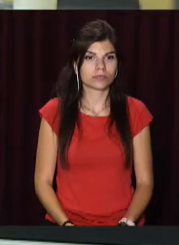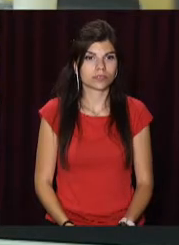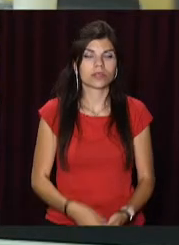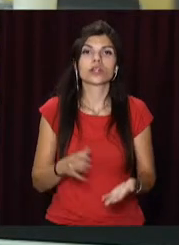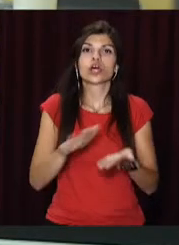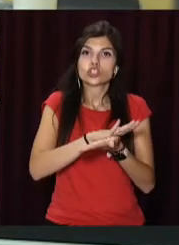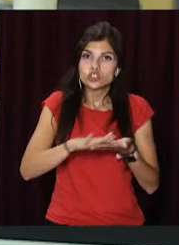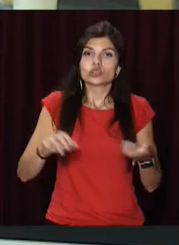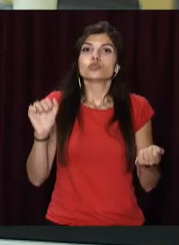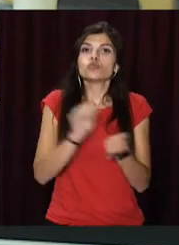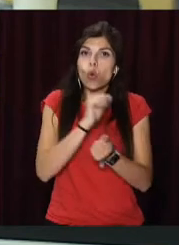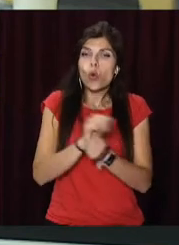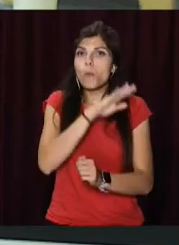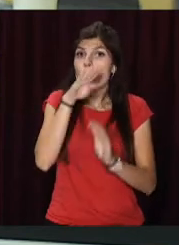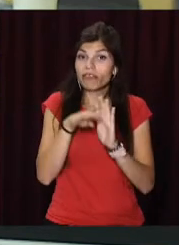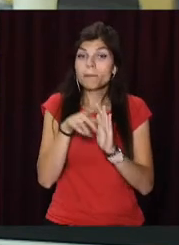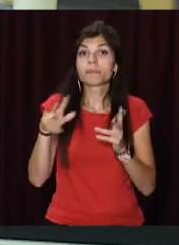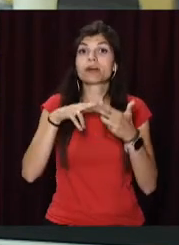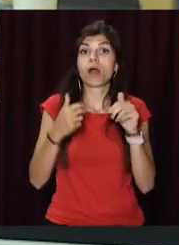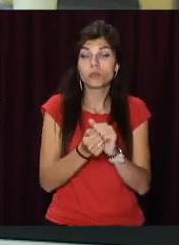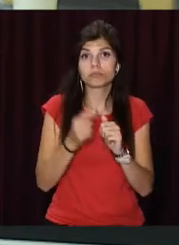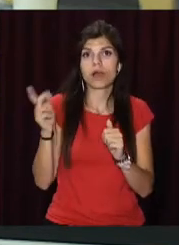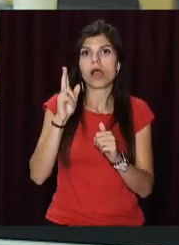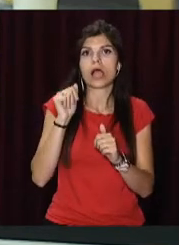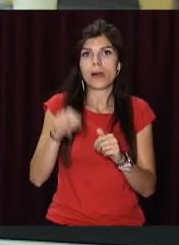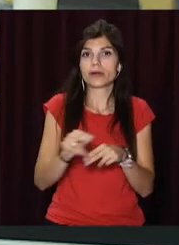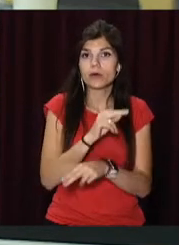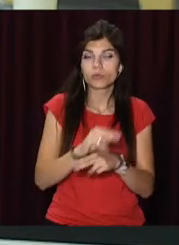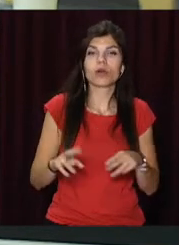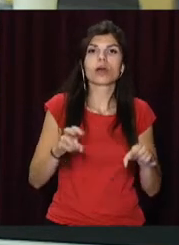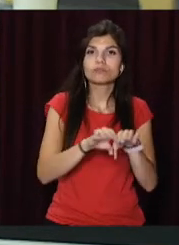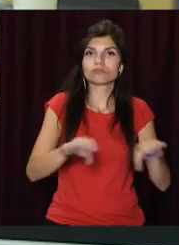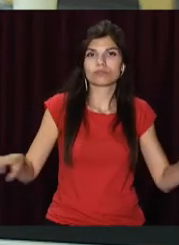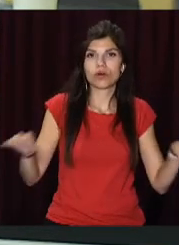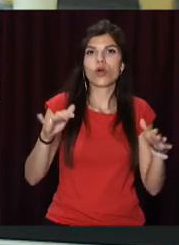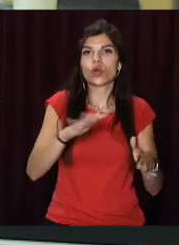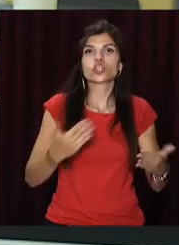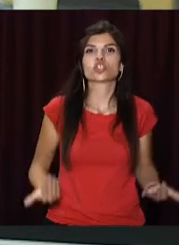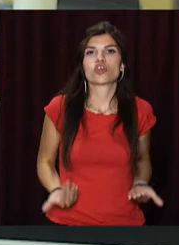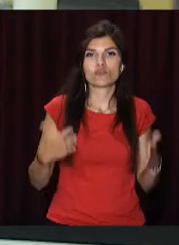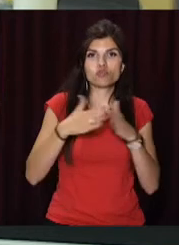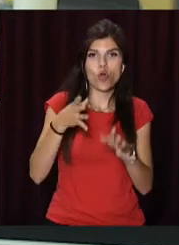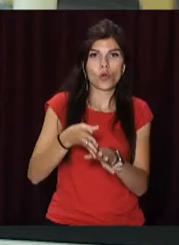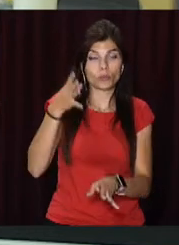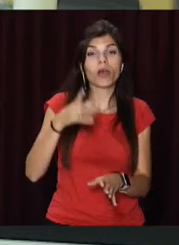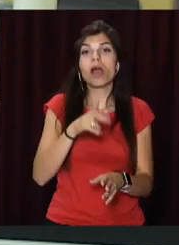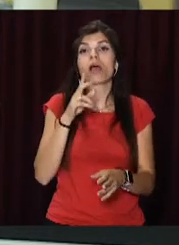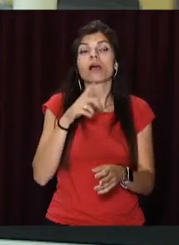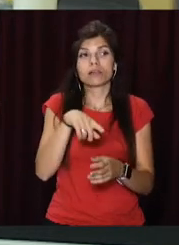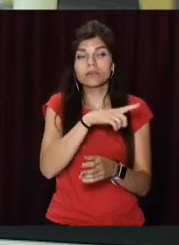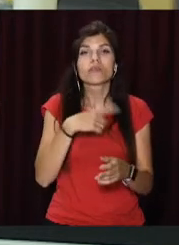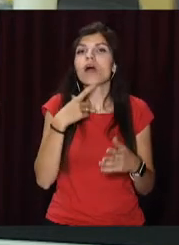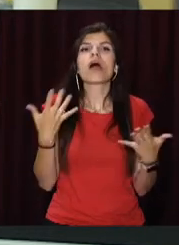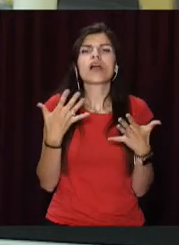Чисті та сухі підвали. У Кам'янському взялися за капітальний ремонт систем каналізації у житлових будинках. Комунальники з'ясували, в